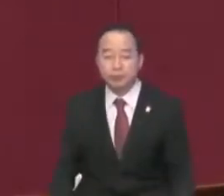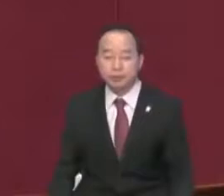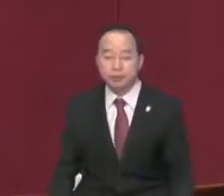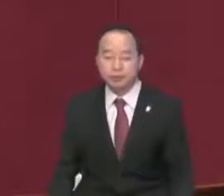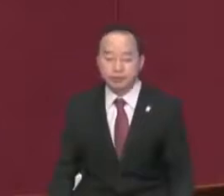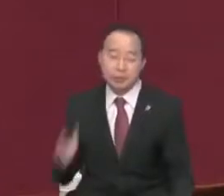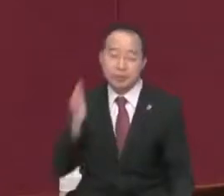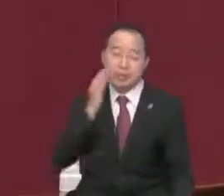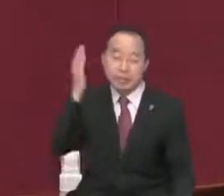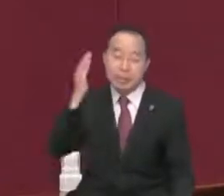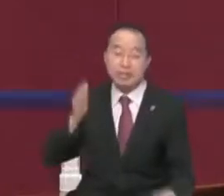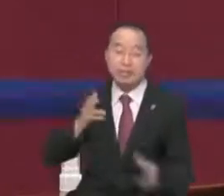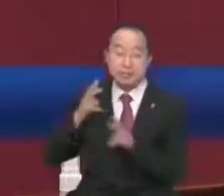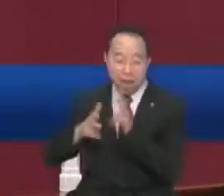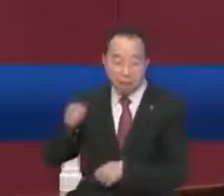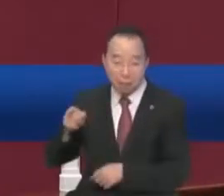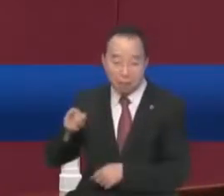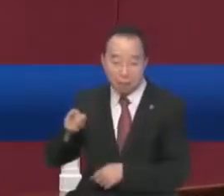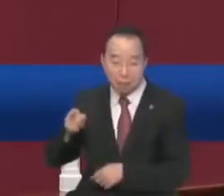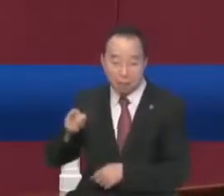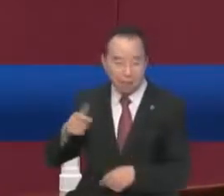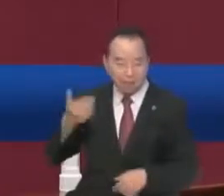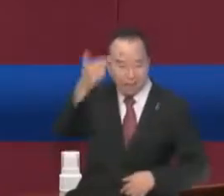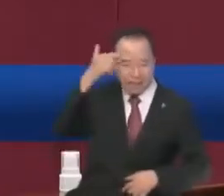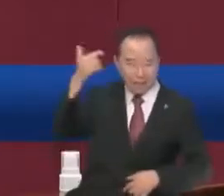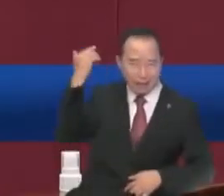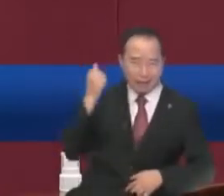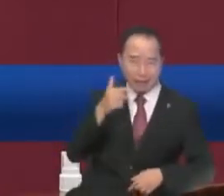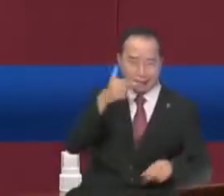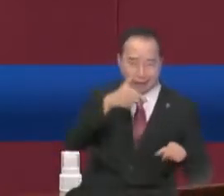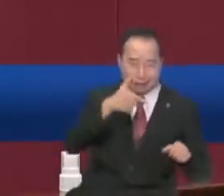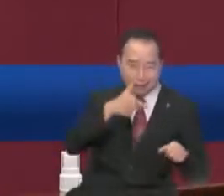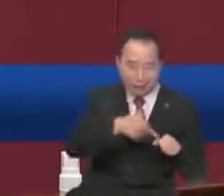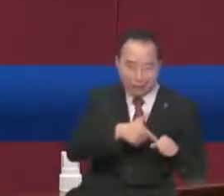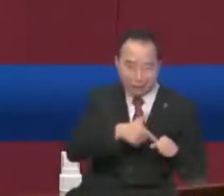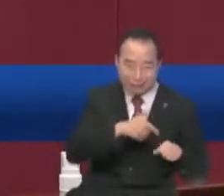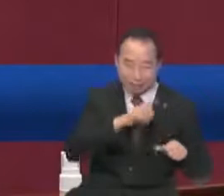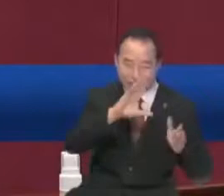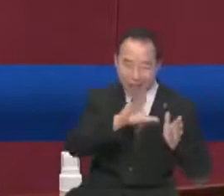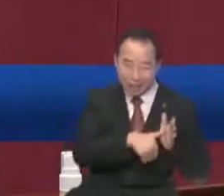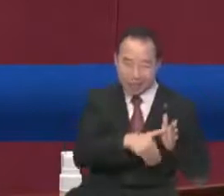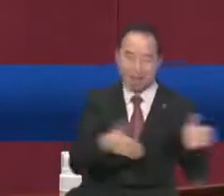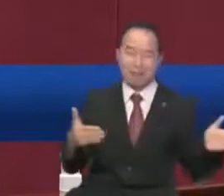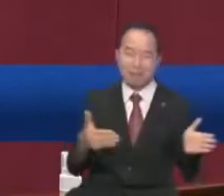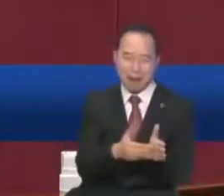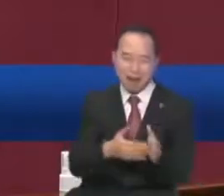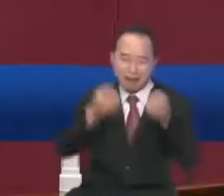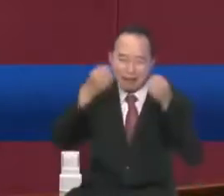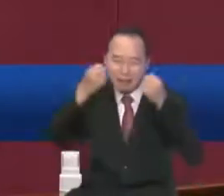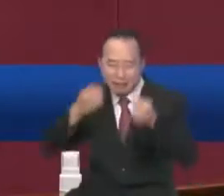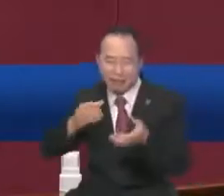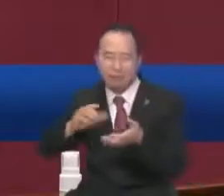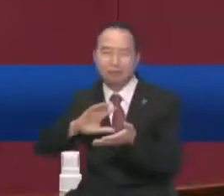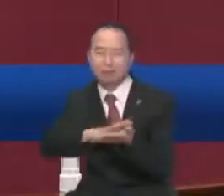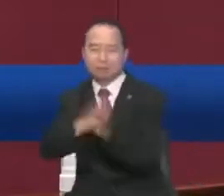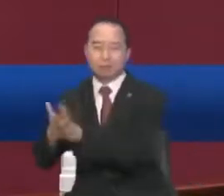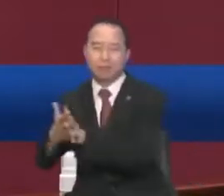뉴딜은 낡은 화석연료 경제를 끝내고 탈탄소 경제로의 대전환을 하자는 것입니다.